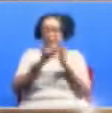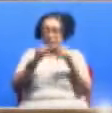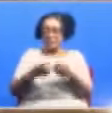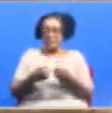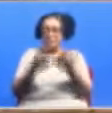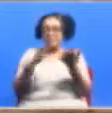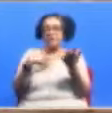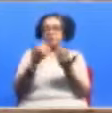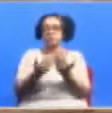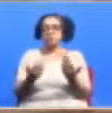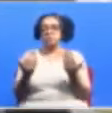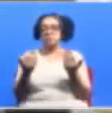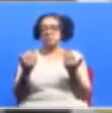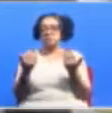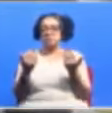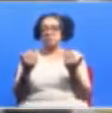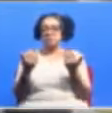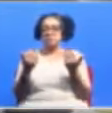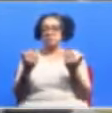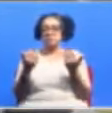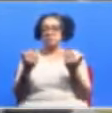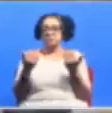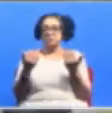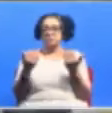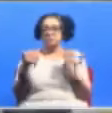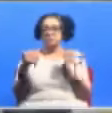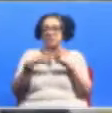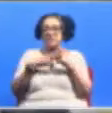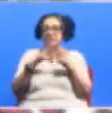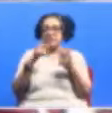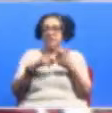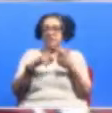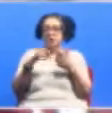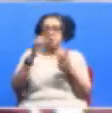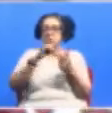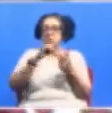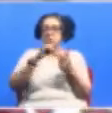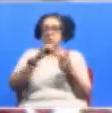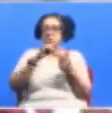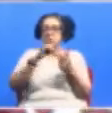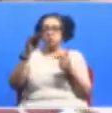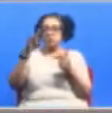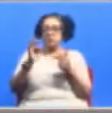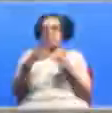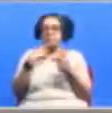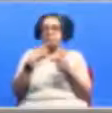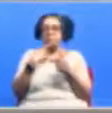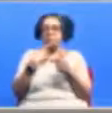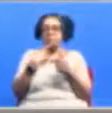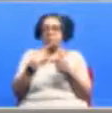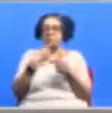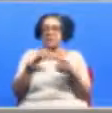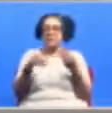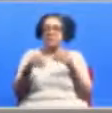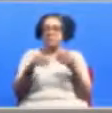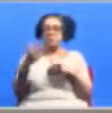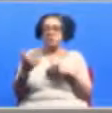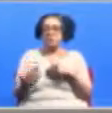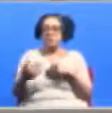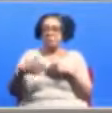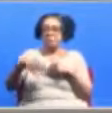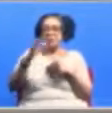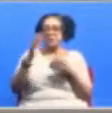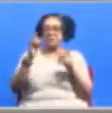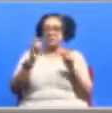Her story is no different to that of 27-year-old Eunice Kadi, who says that her disabled child has a lot of medical needs